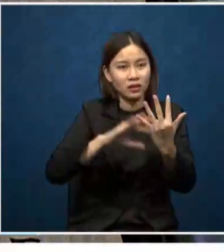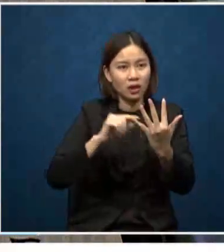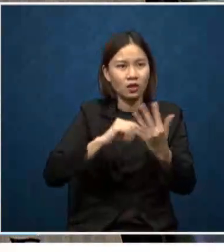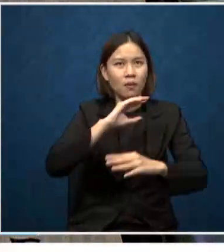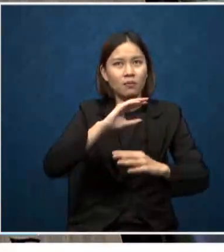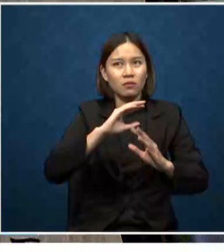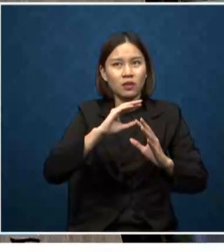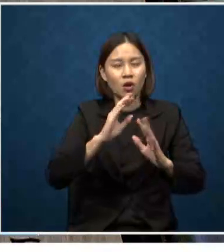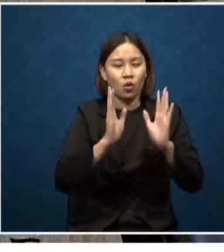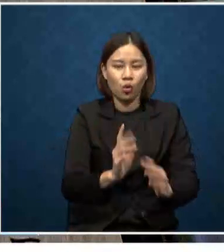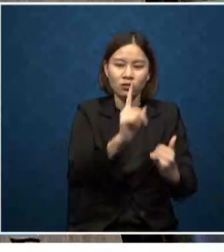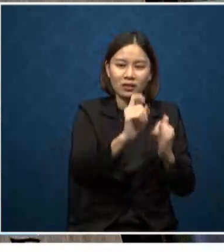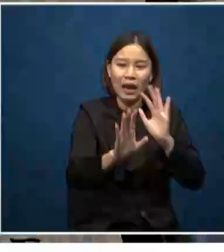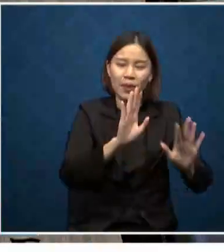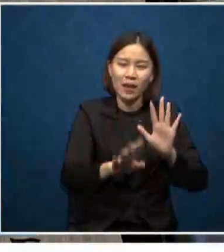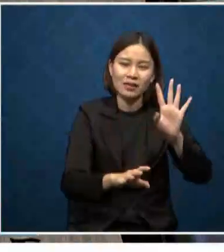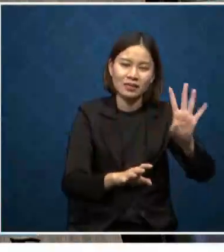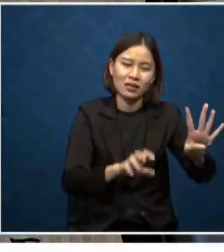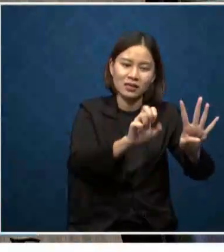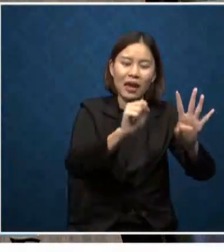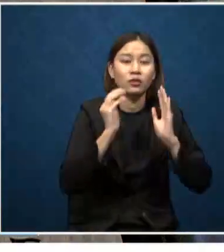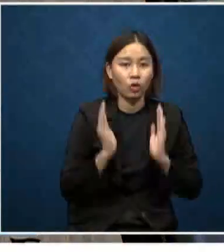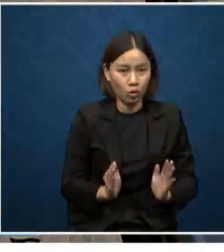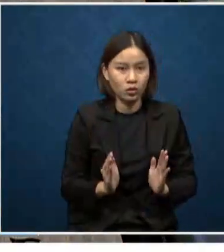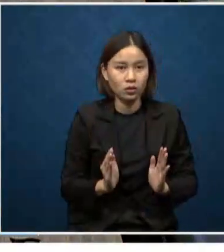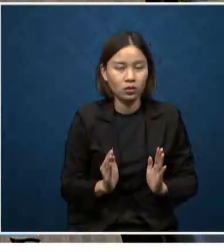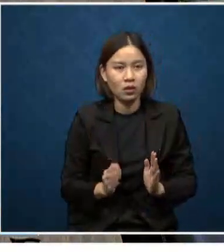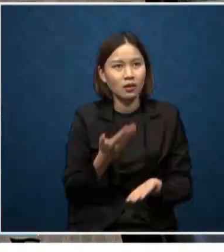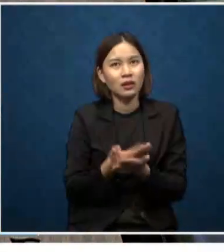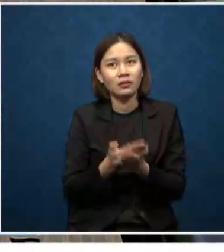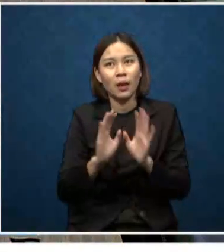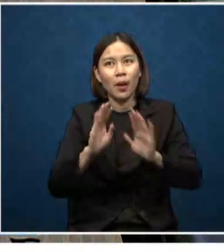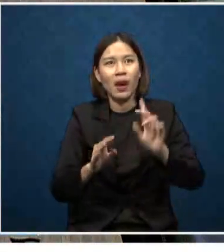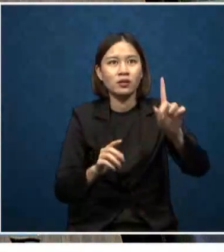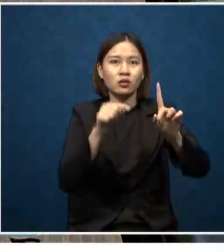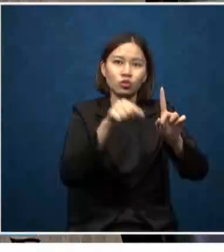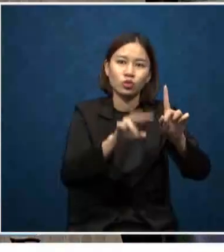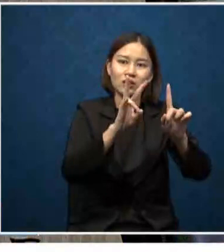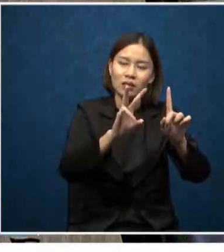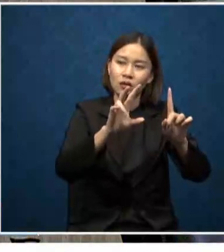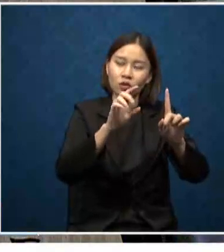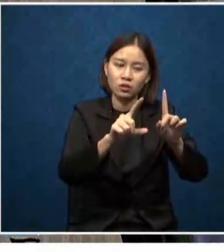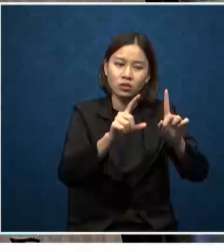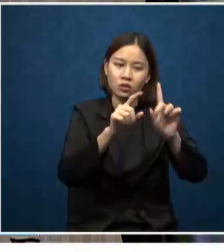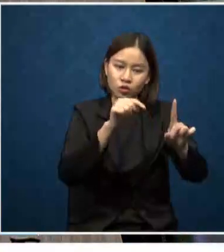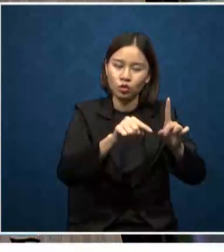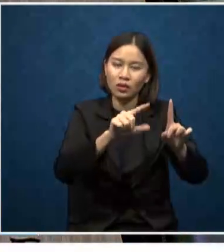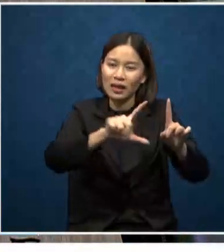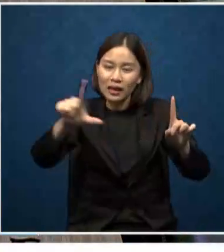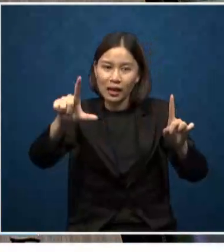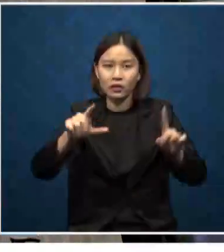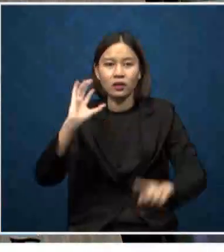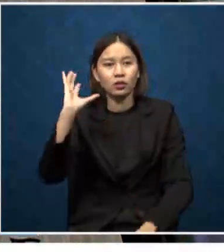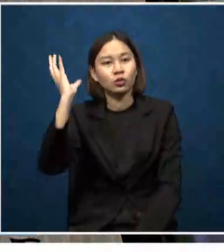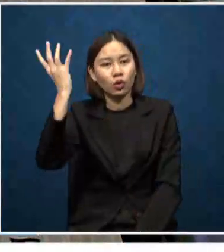ปีละเสียชีวิตไปปีละประมาณ 4400,000คนเป็นเงินประมาณ 1จุดกว่าๆล้านล้านของทั่ว